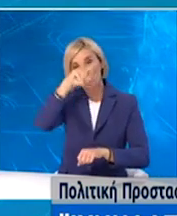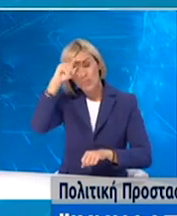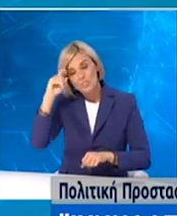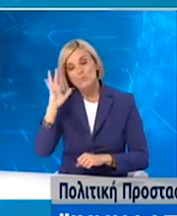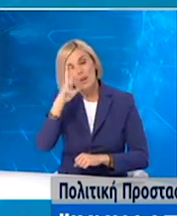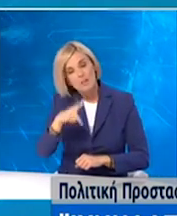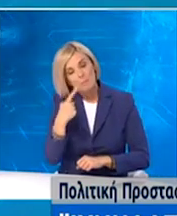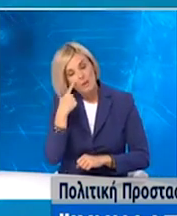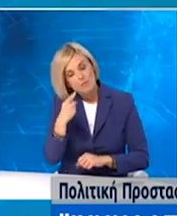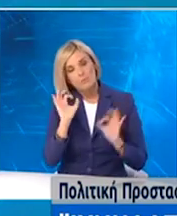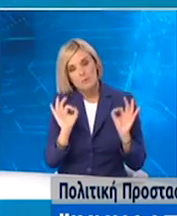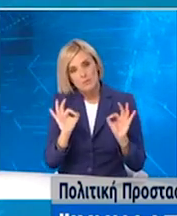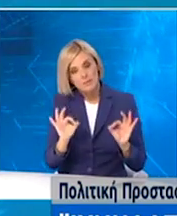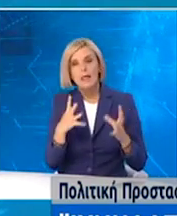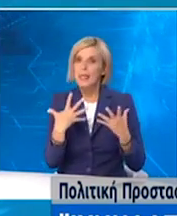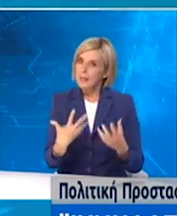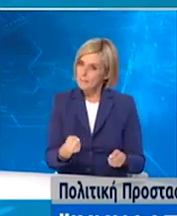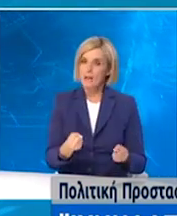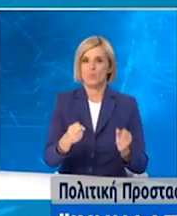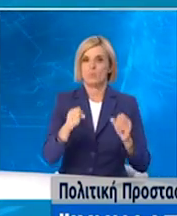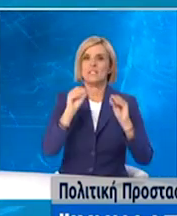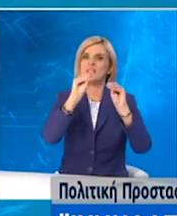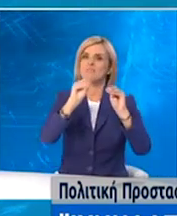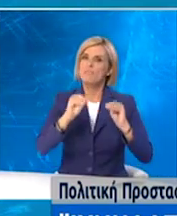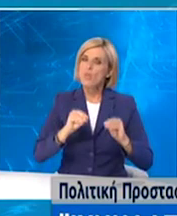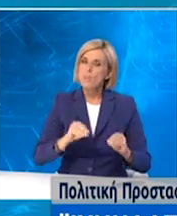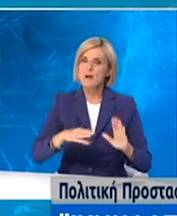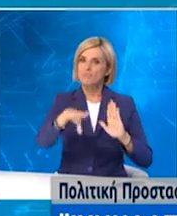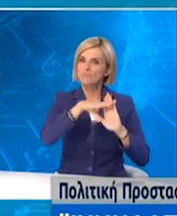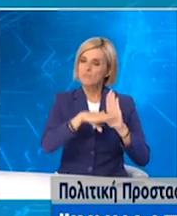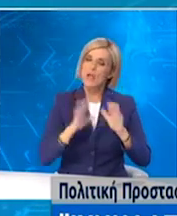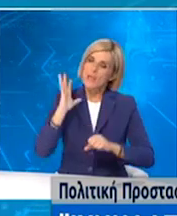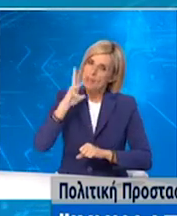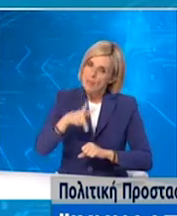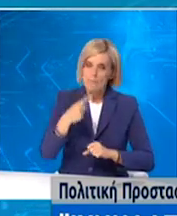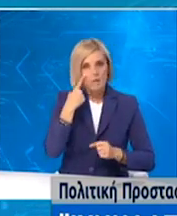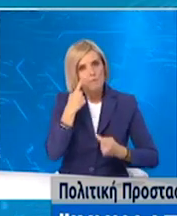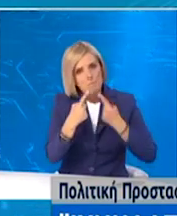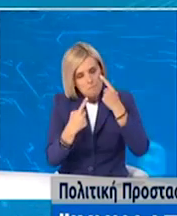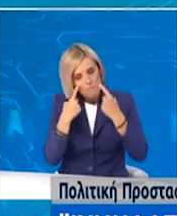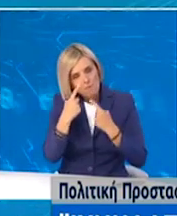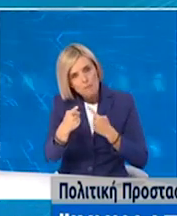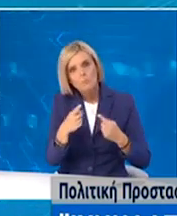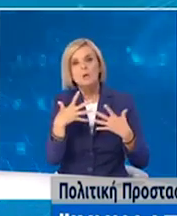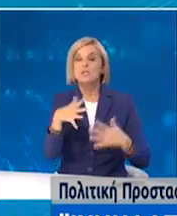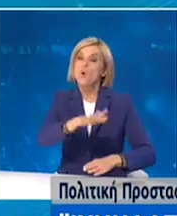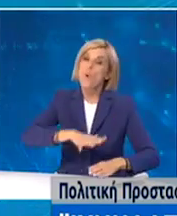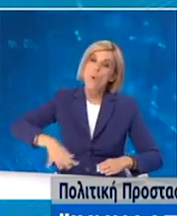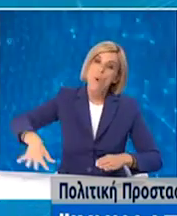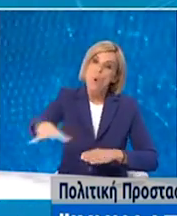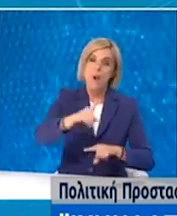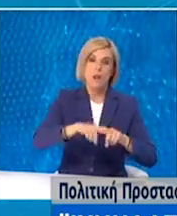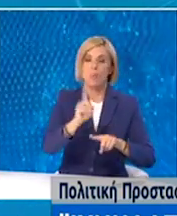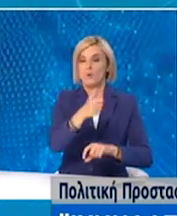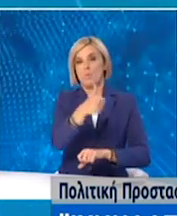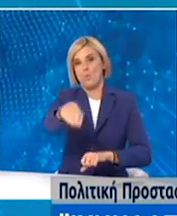καθημερινή. Υπάρχουν στατιστικά τα οποία καθημερινά μας απασχολούν. Αφορούν όχι μόνο στην Αττική, αφορούν σε όλη την